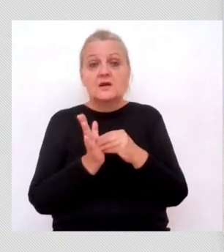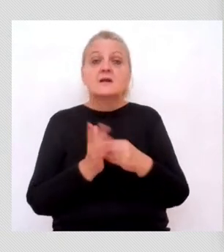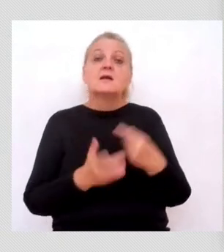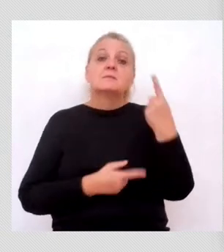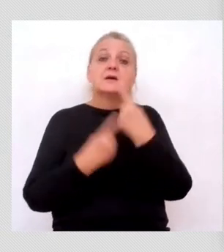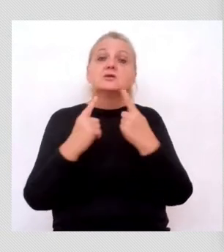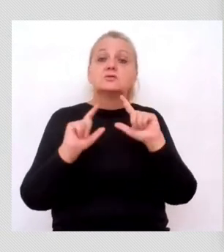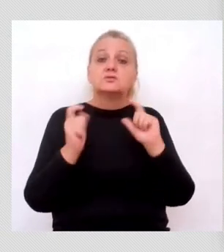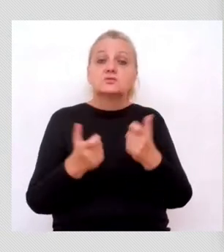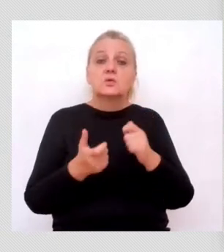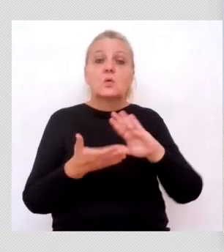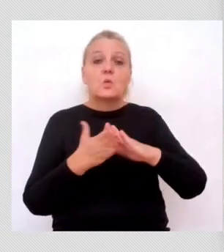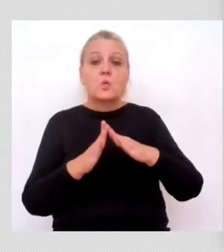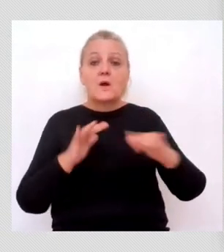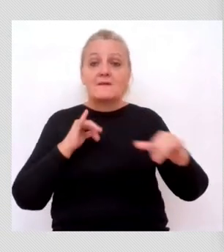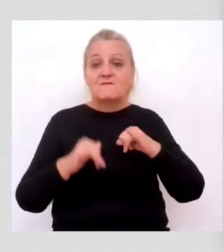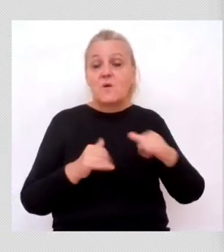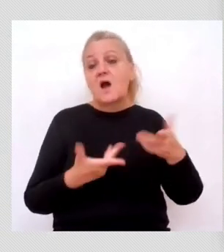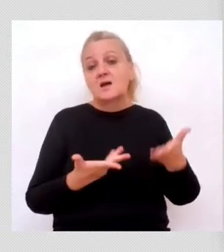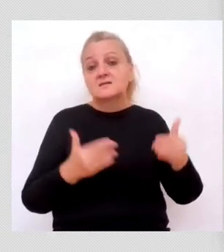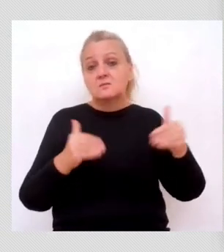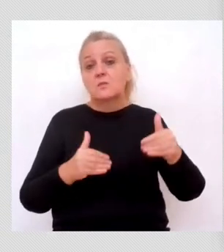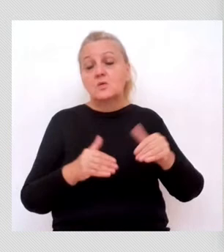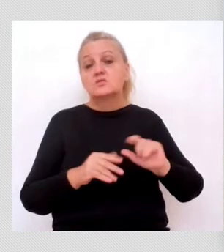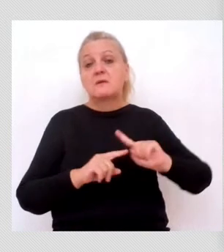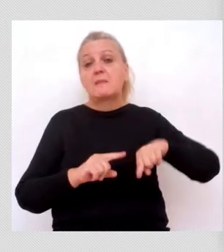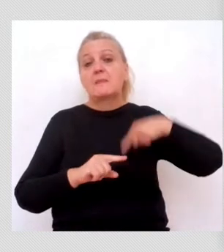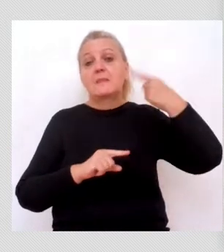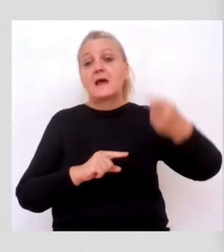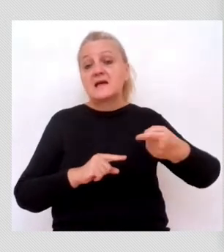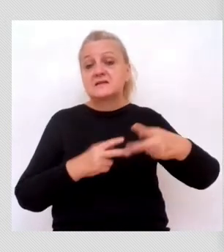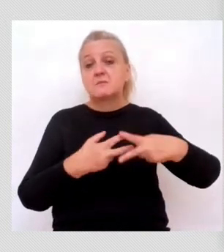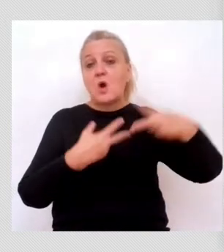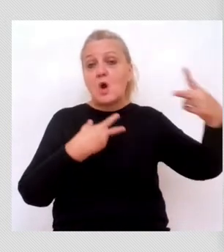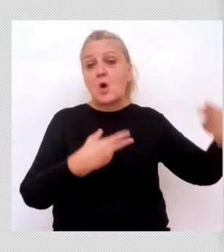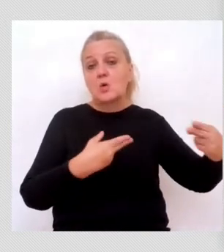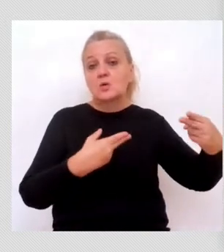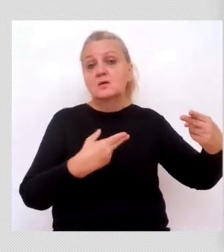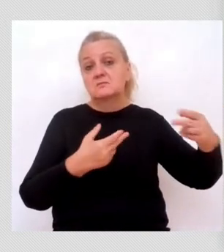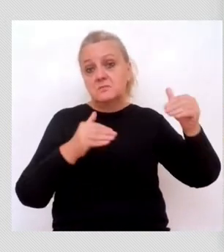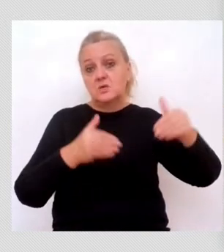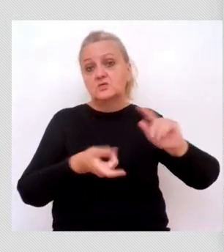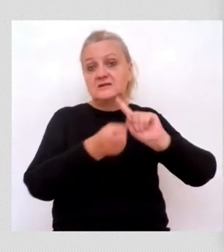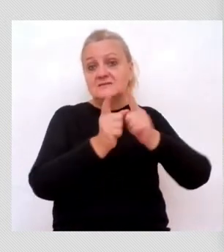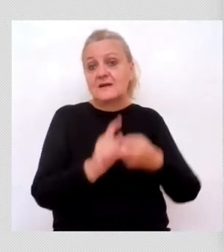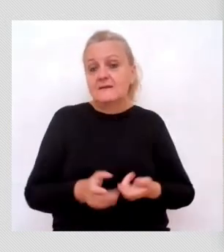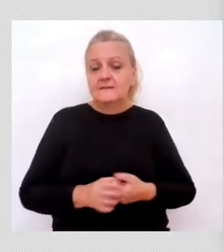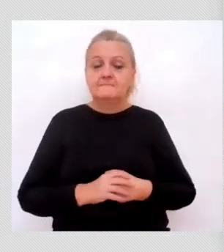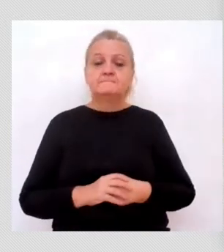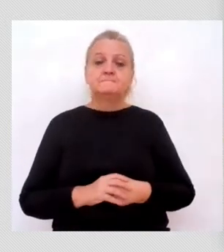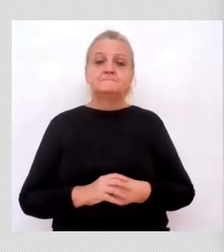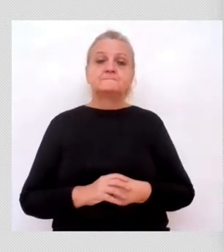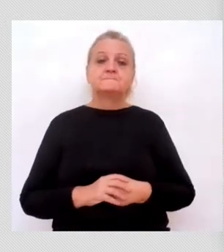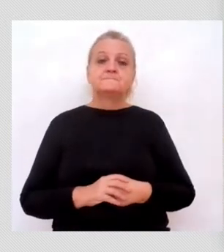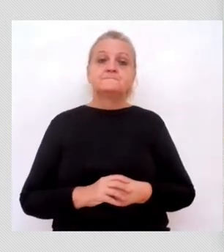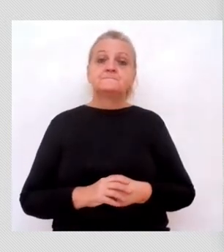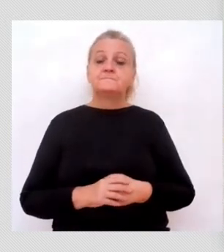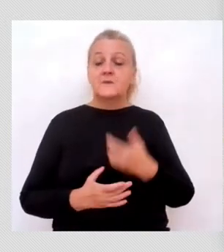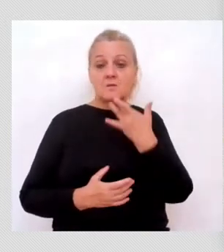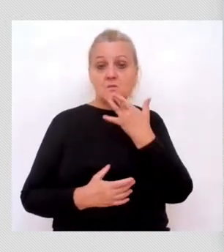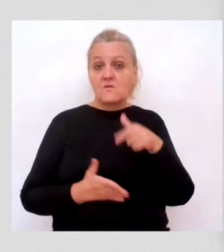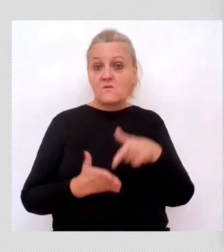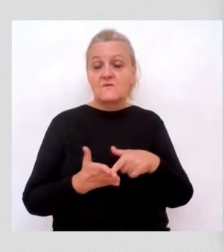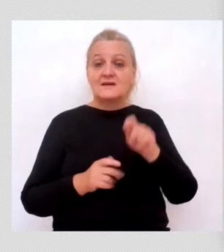że ten układ władzy może się w przyszłej kadencji zmienić. Jeśli mowa o